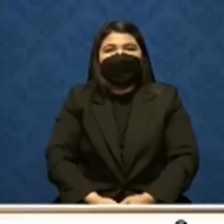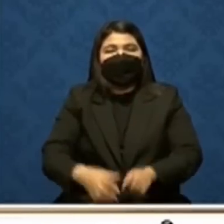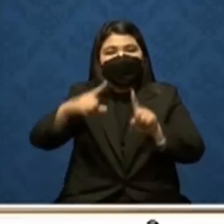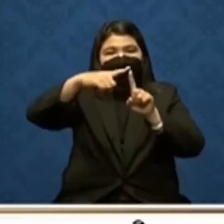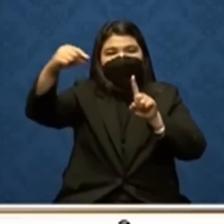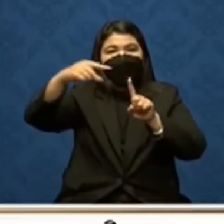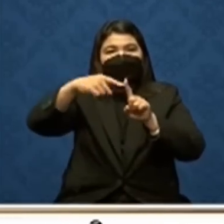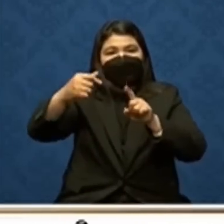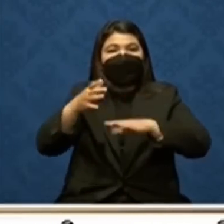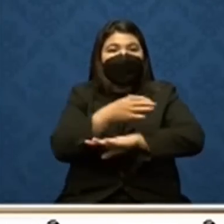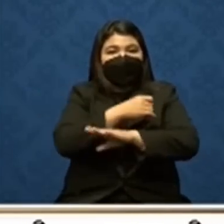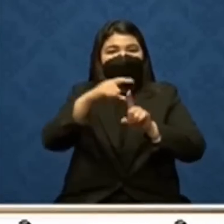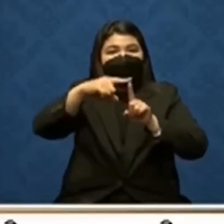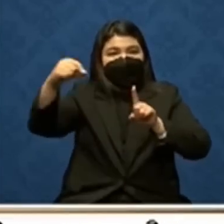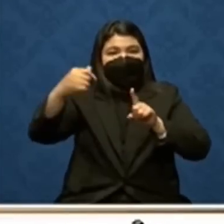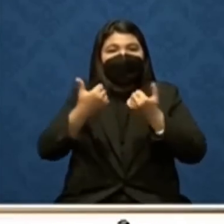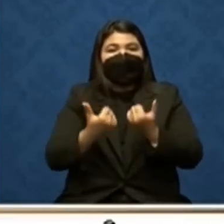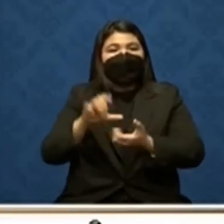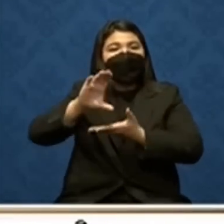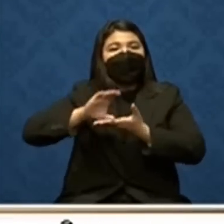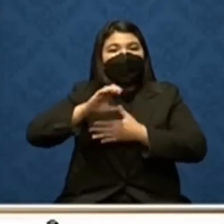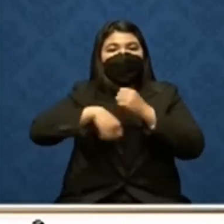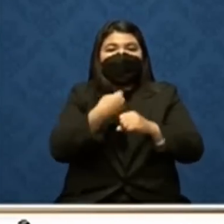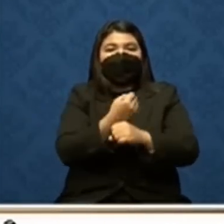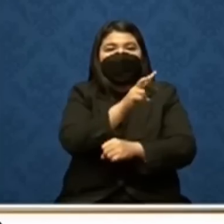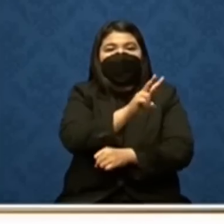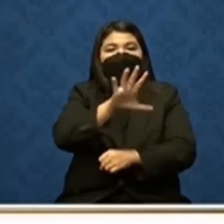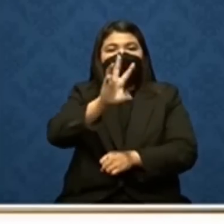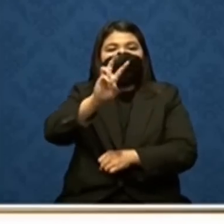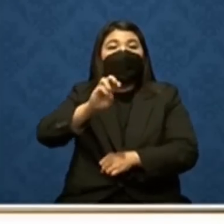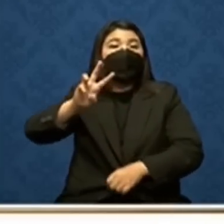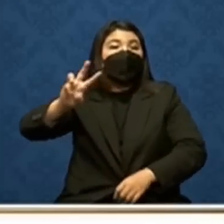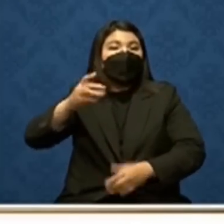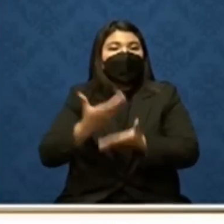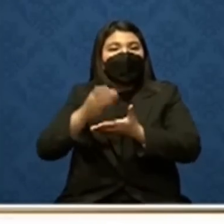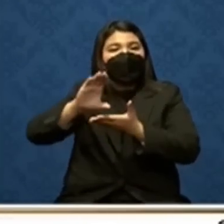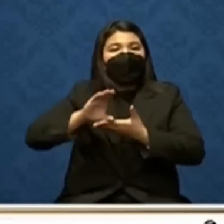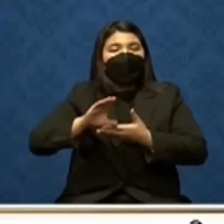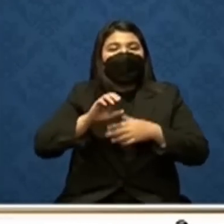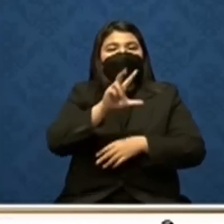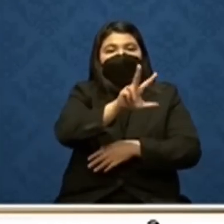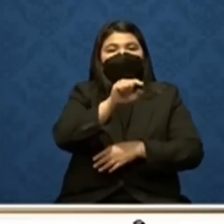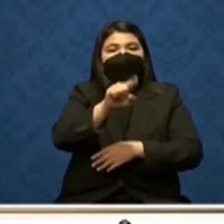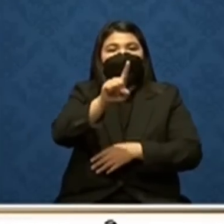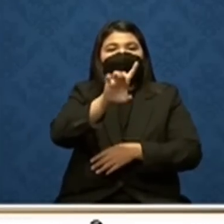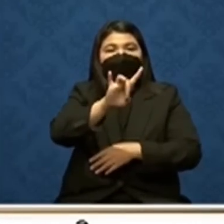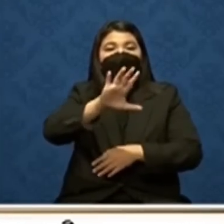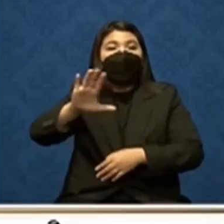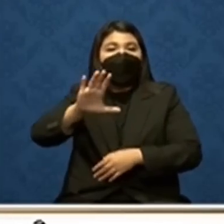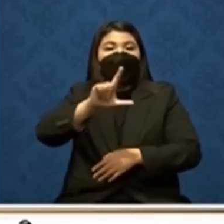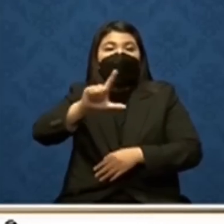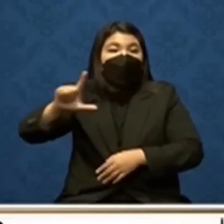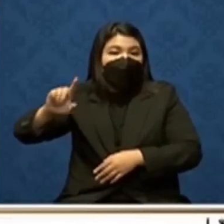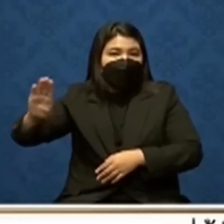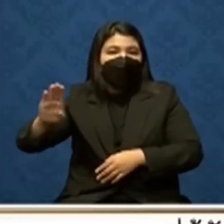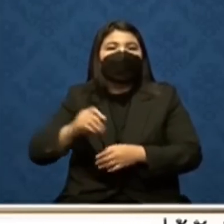ชมัยัด งบประมาณ รายจ่ายปจำปีงบประมาณ 2566 เป็วงเงิน 3.185 ล้านล้